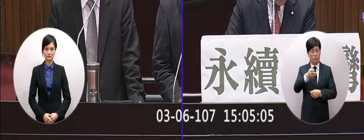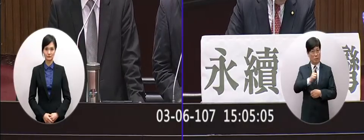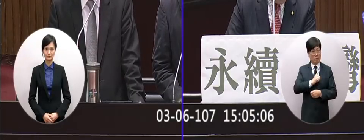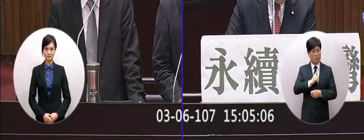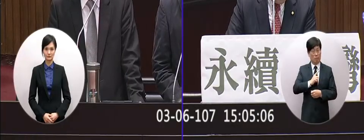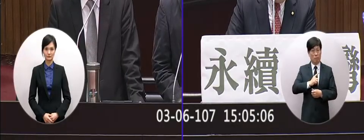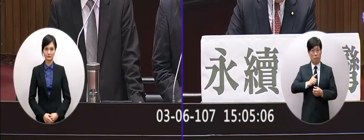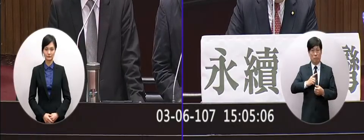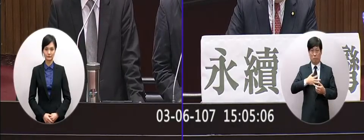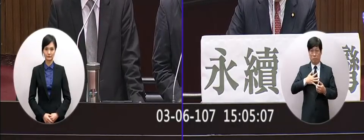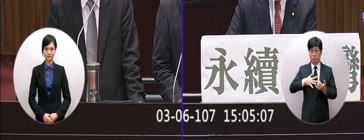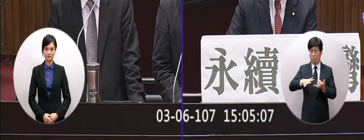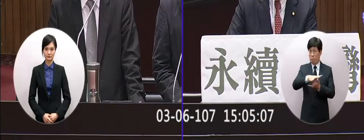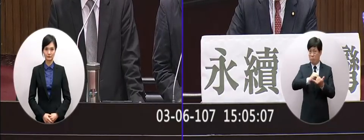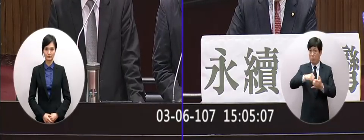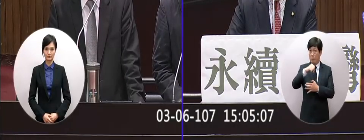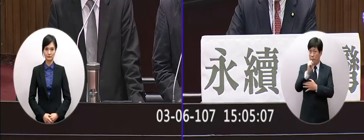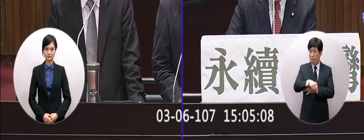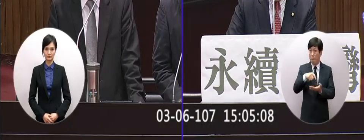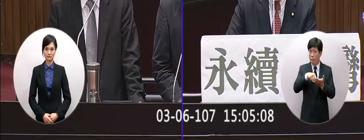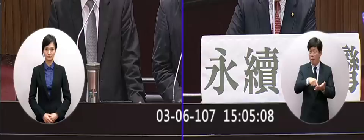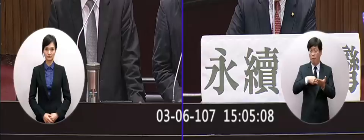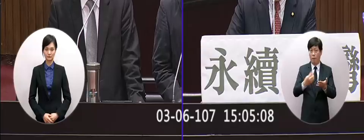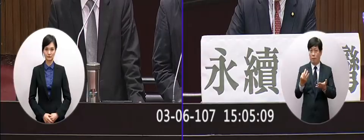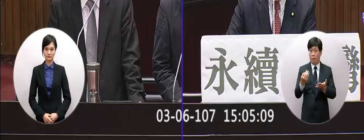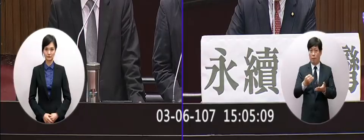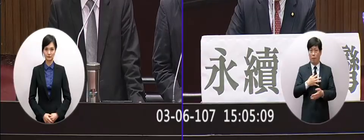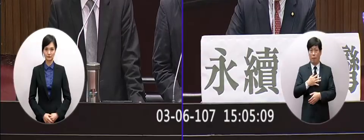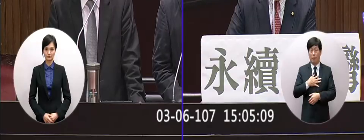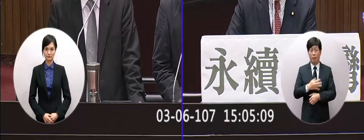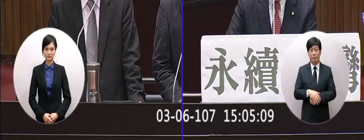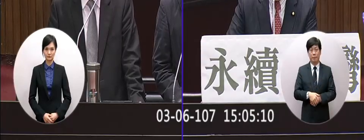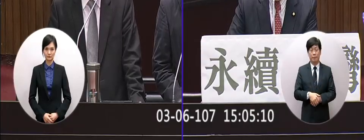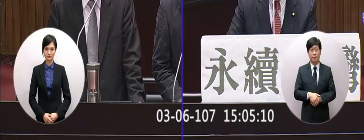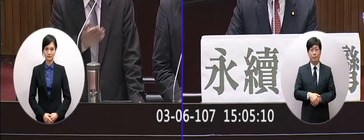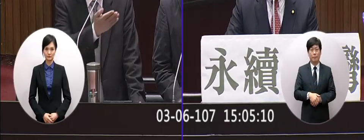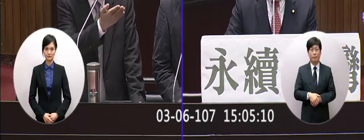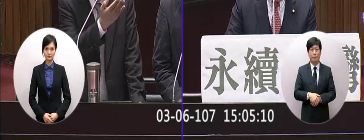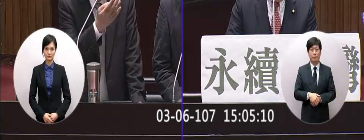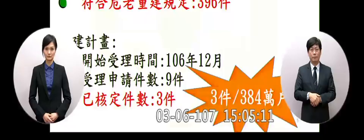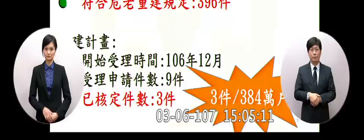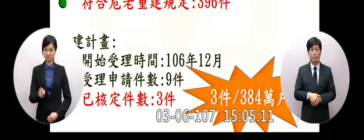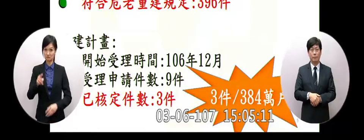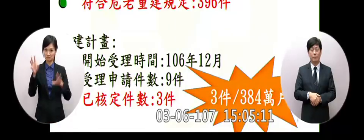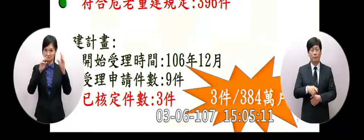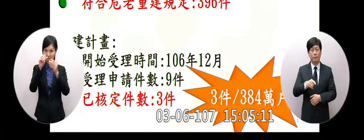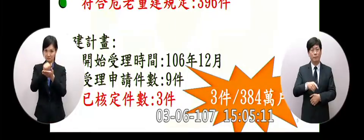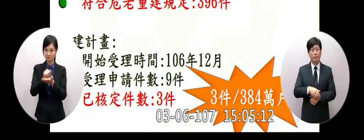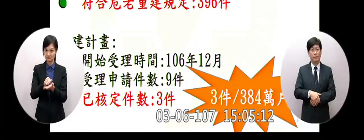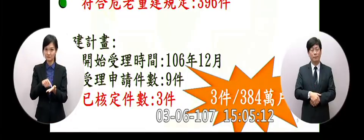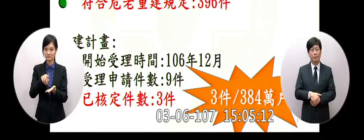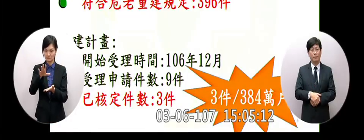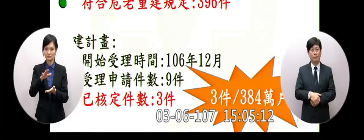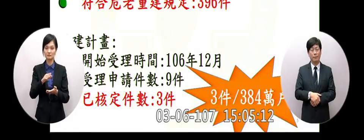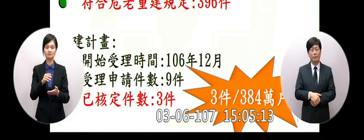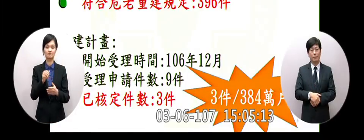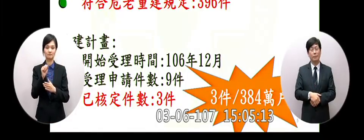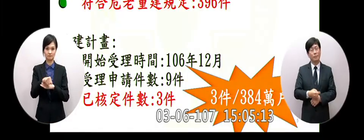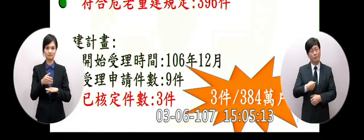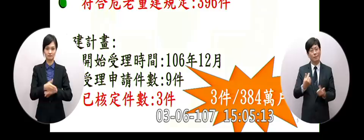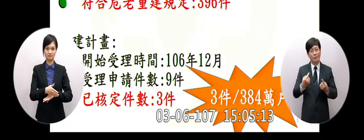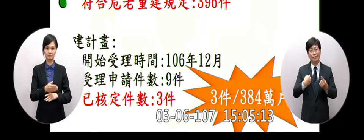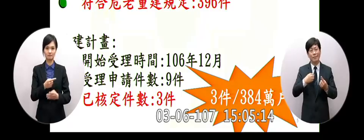道全国核准重建案有几件吗，院长？ 你那边有资料，也核定3件。 当